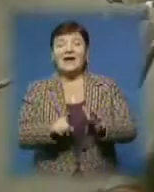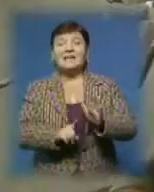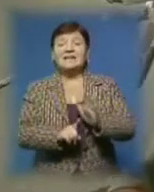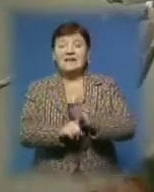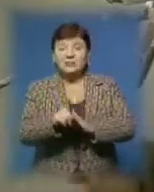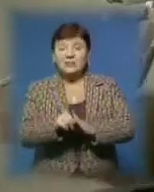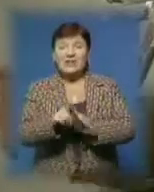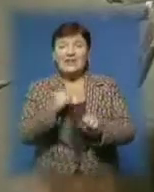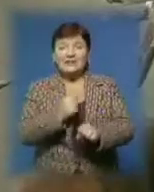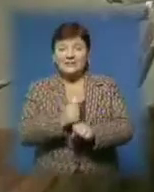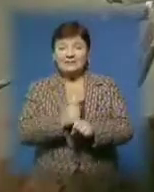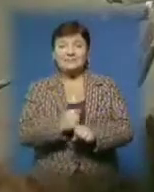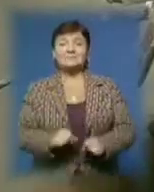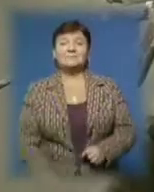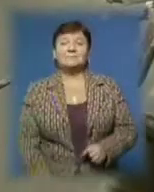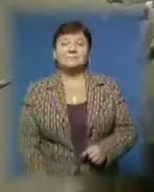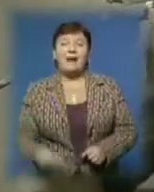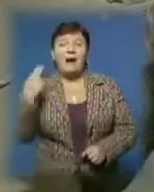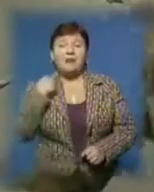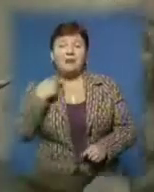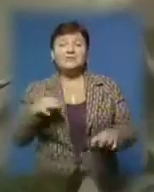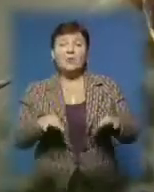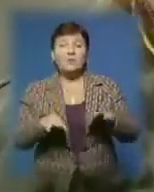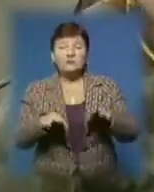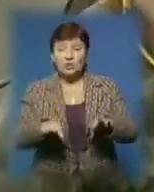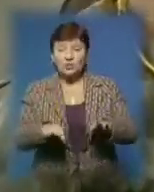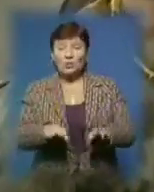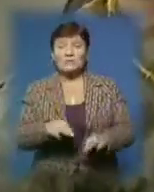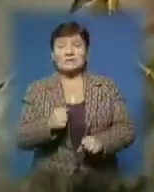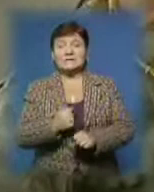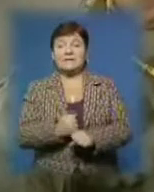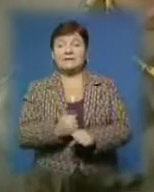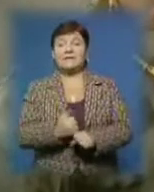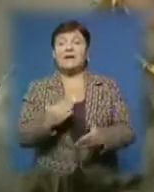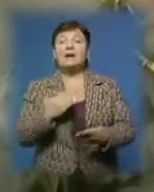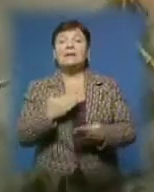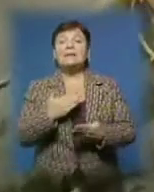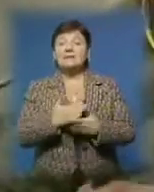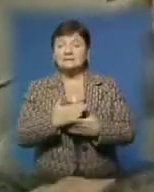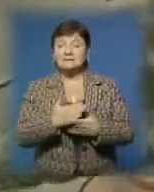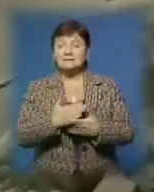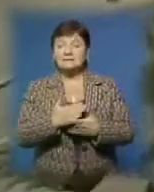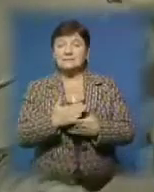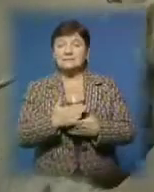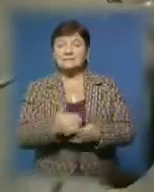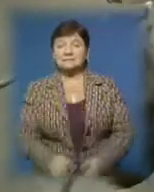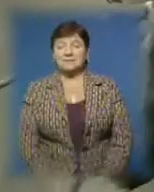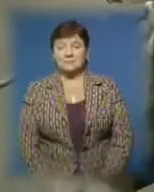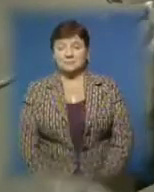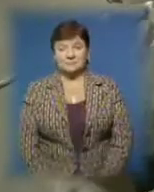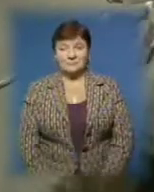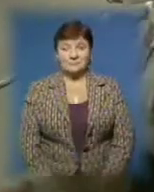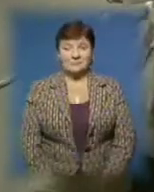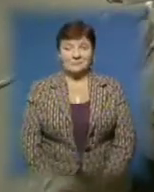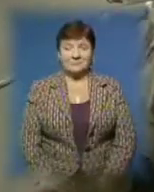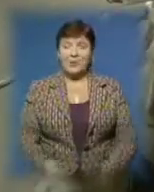испытали станок, там как английскую машину доделываем, вот. Есть повод, толкнуло. Короче,